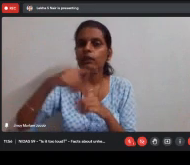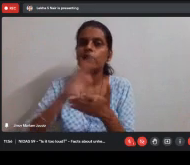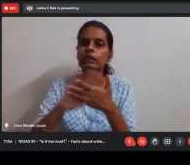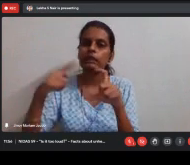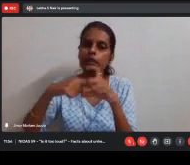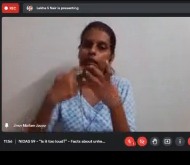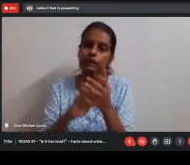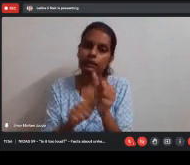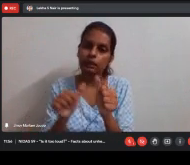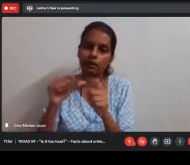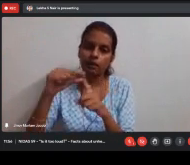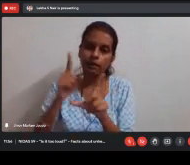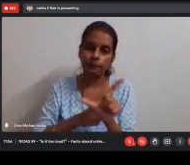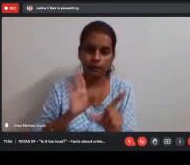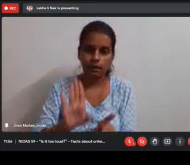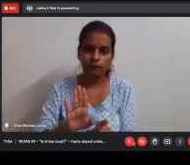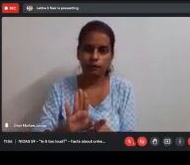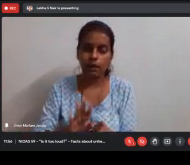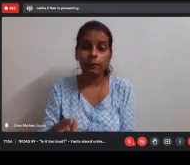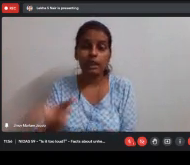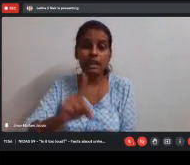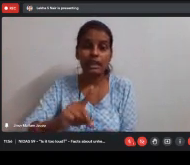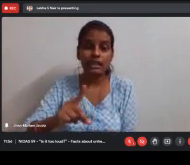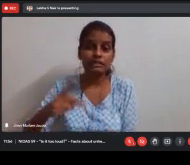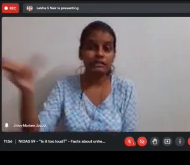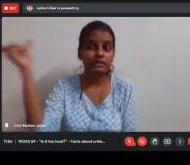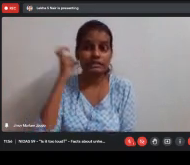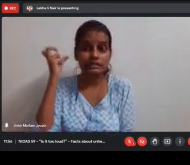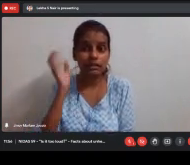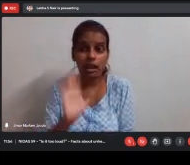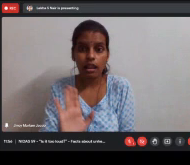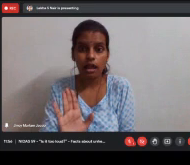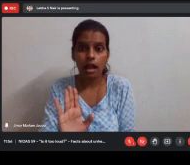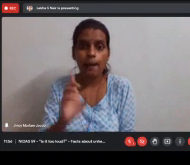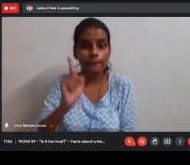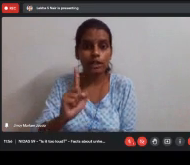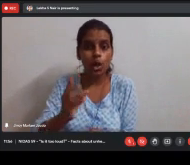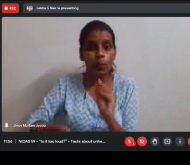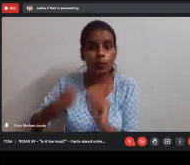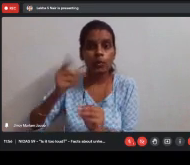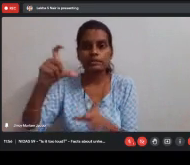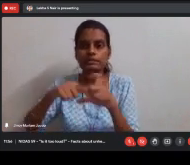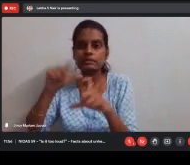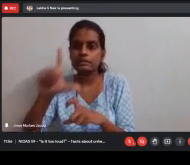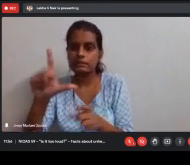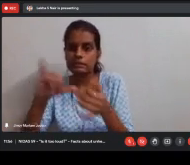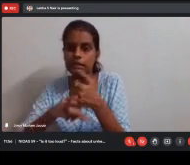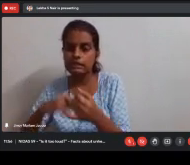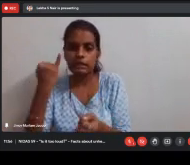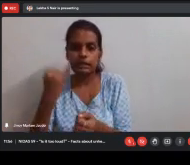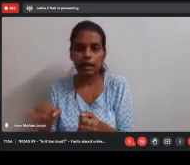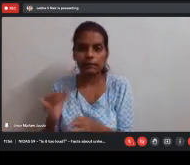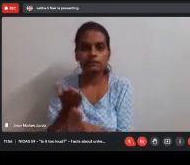ഡിസ്ട്രക്ഷൻ, സെല്ലിന്റെ നാശം കുറയ്ക്കാനായിട്ട് ഫാർമക്കോളജിക്കൽ ട്രീറ്റ്മെന്റ്, അതായത് സ്റ്റിറോയിഡ്സും ഹൈപ്പർബാരിക് ഓക്സിജൻ തെറപ്പിയും ഒക്കെ